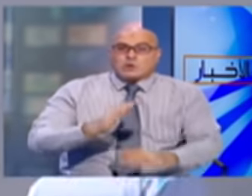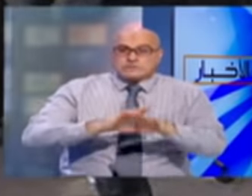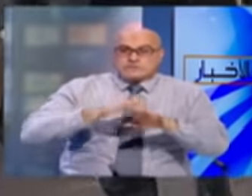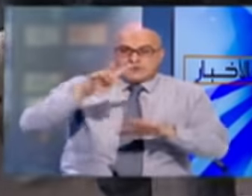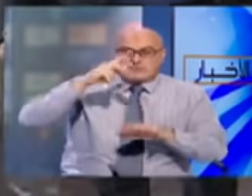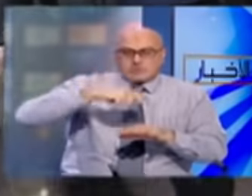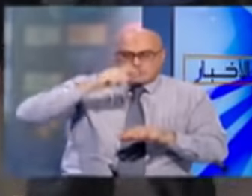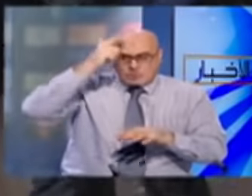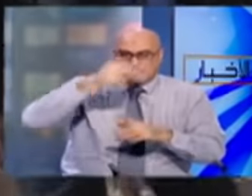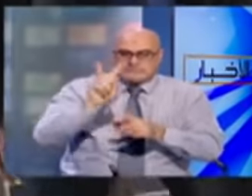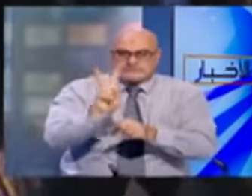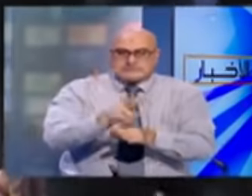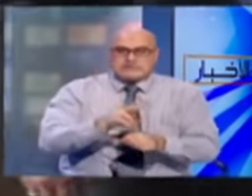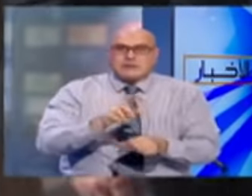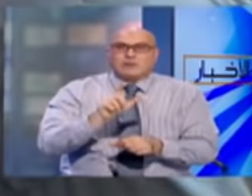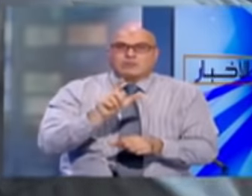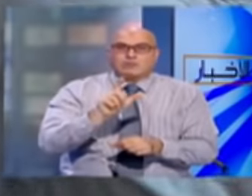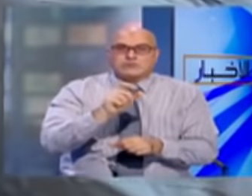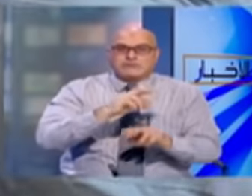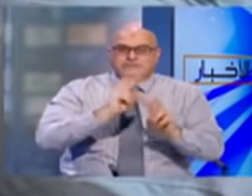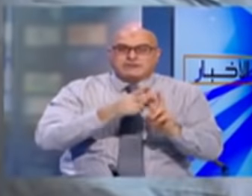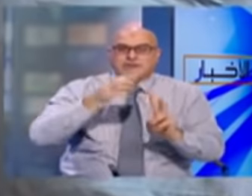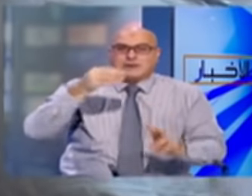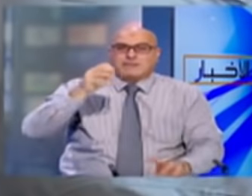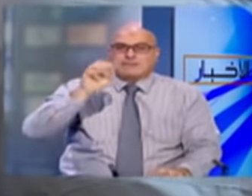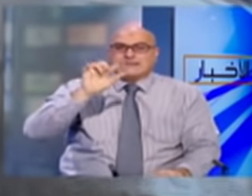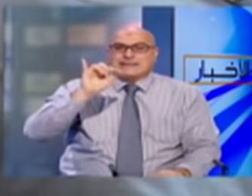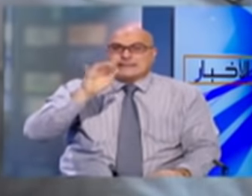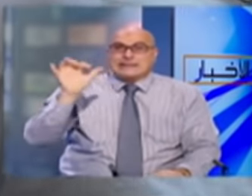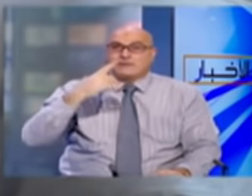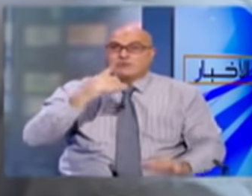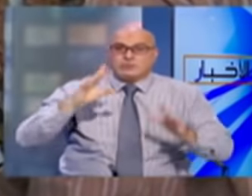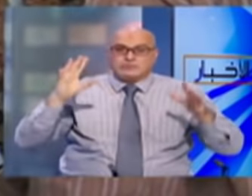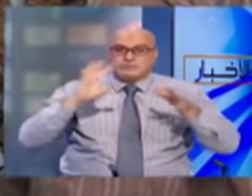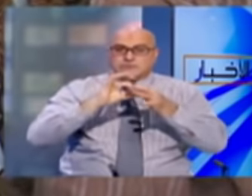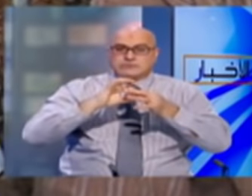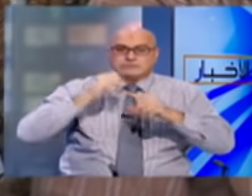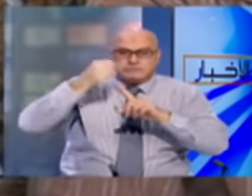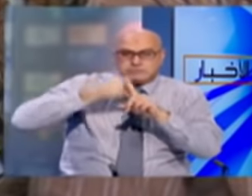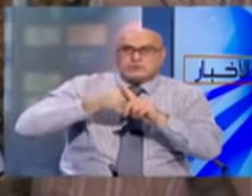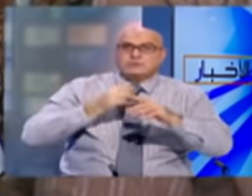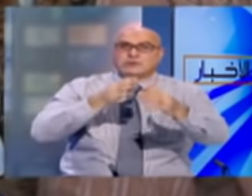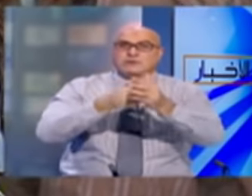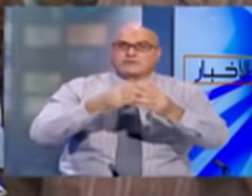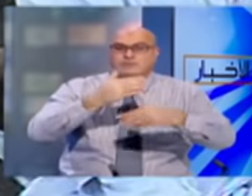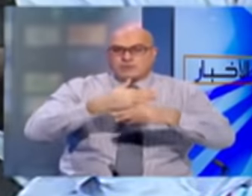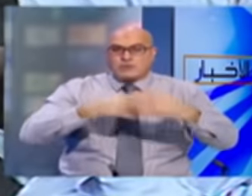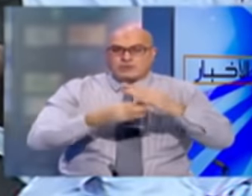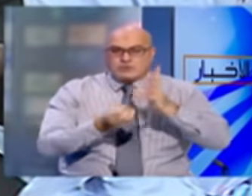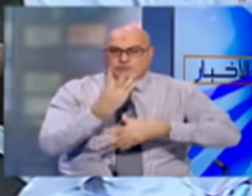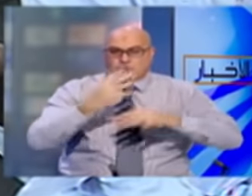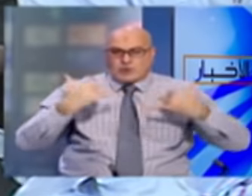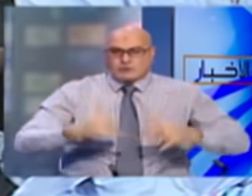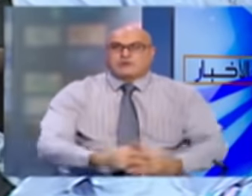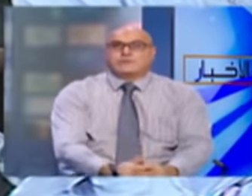زاوية سيدي أحمد بن بحوص بمثليلي أكد أيضا على ضرورة تضافر جهود الجميع من أجل بناء الجزائر